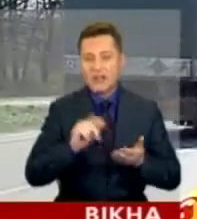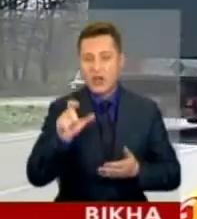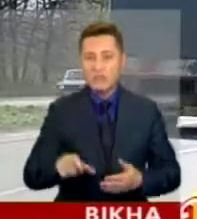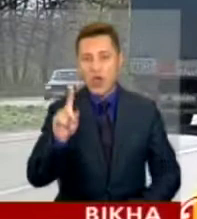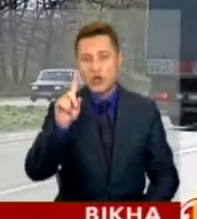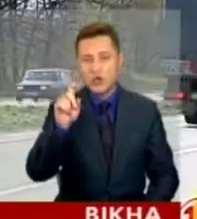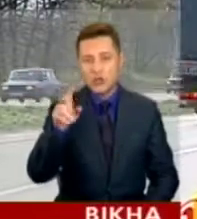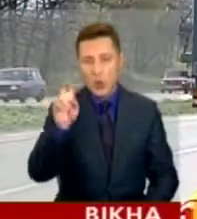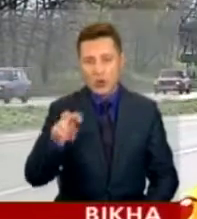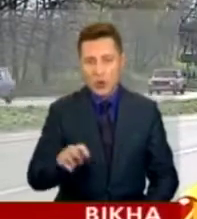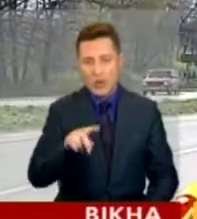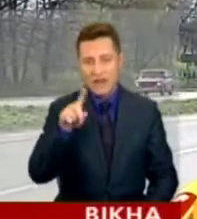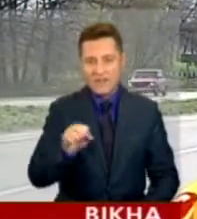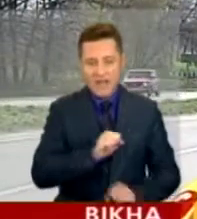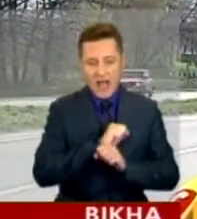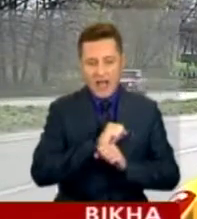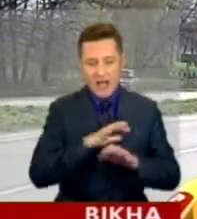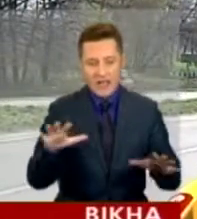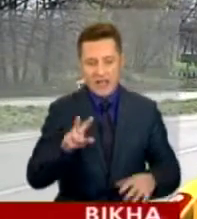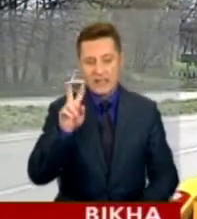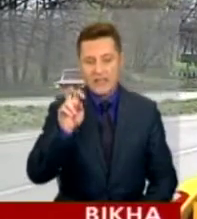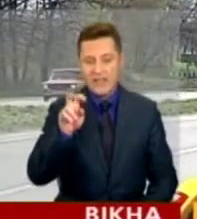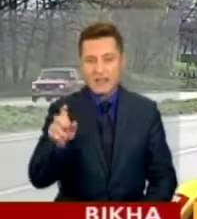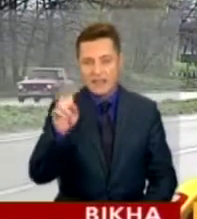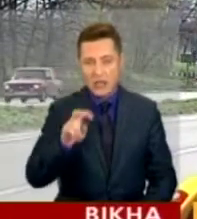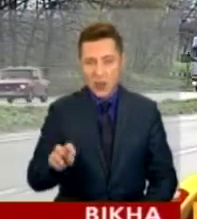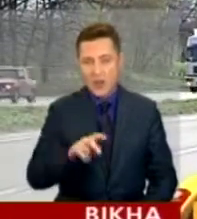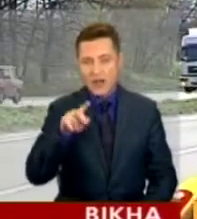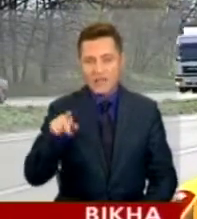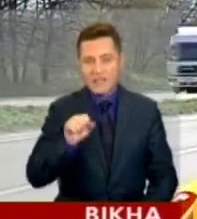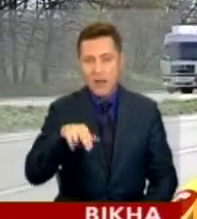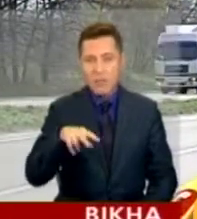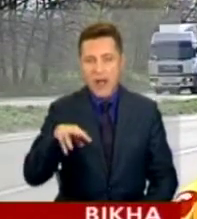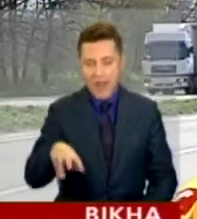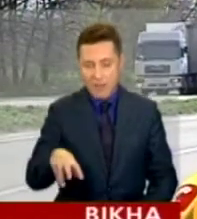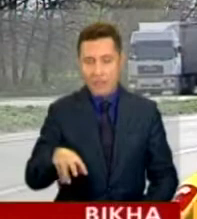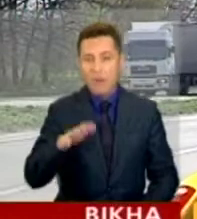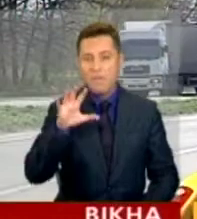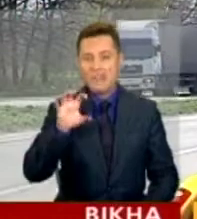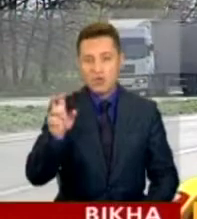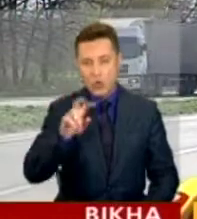$100 за гранату, $200 за ПМ, $500 за автомат,